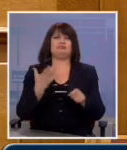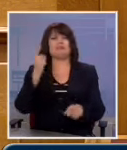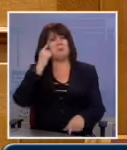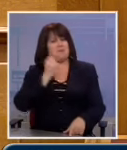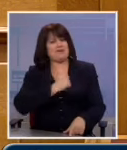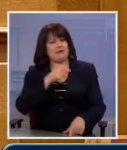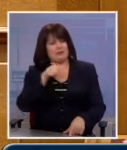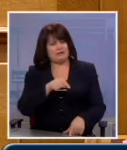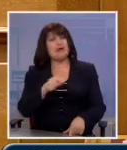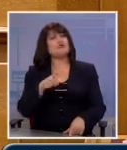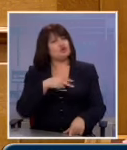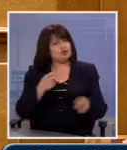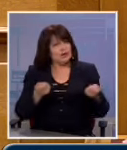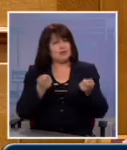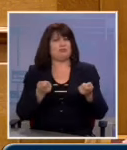που έχουν.